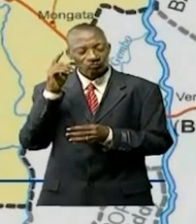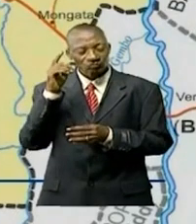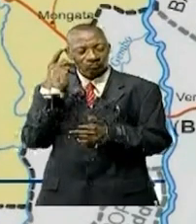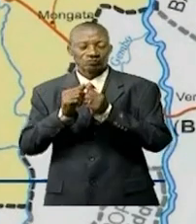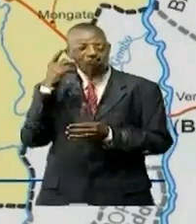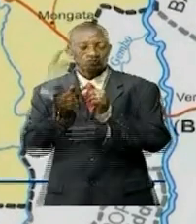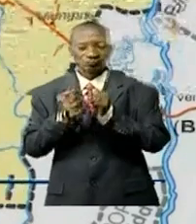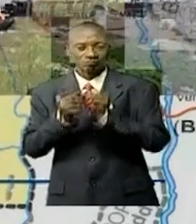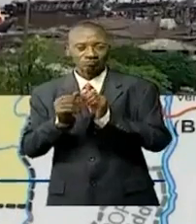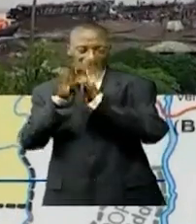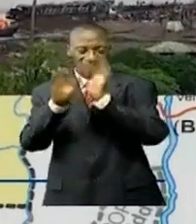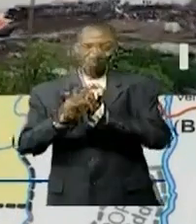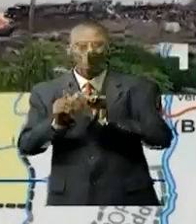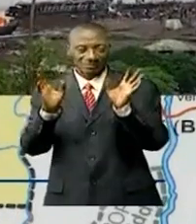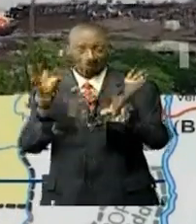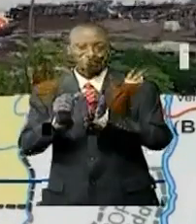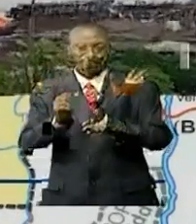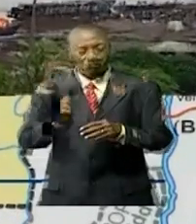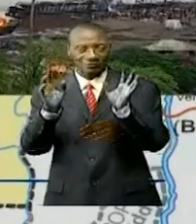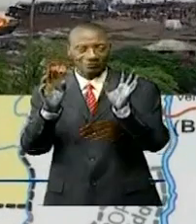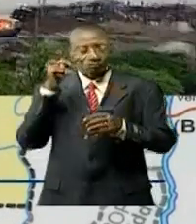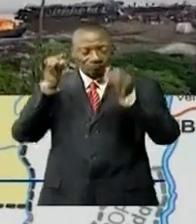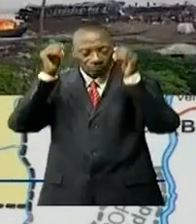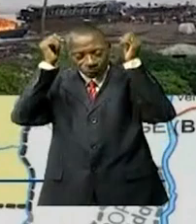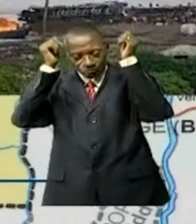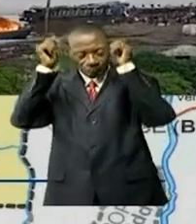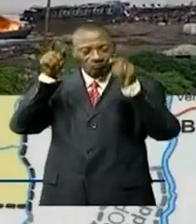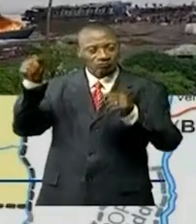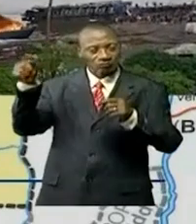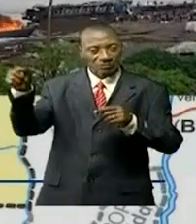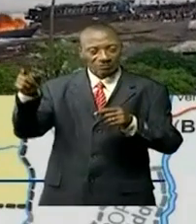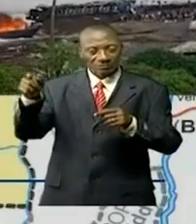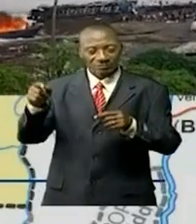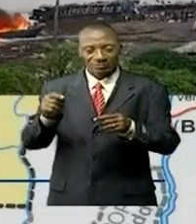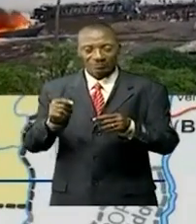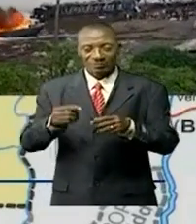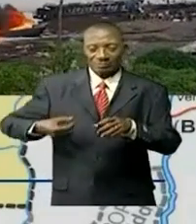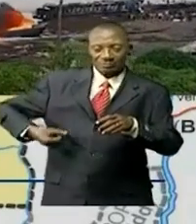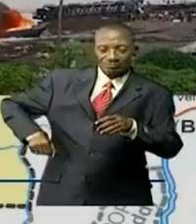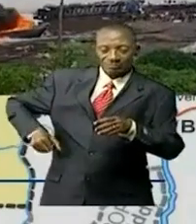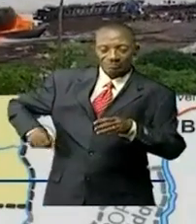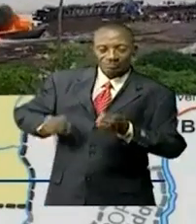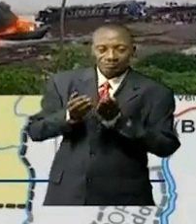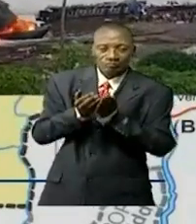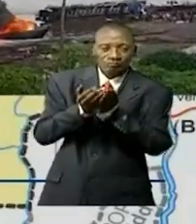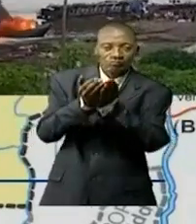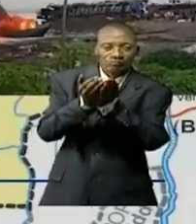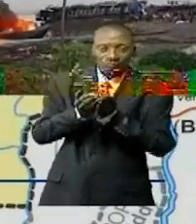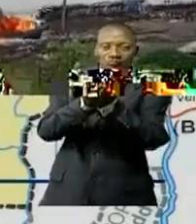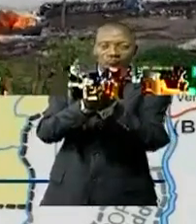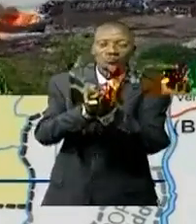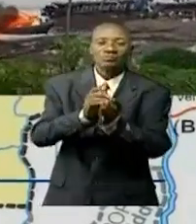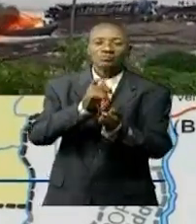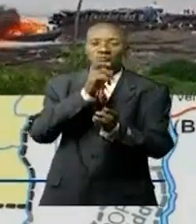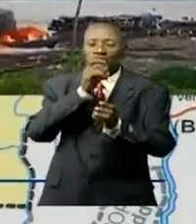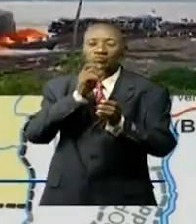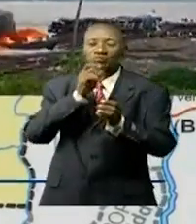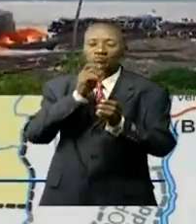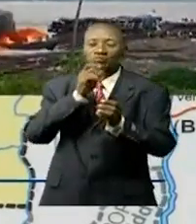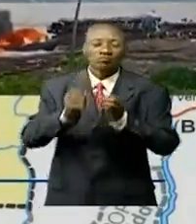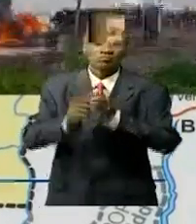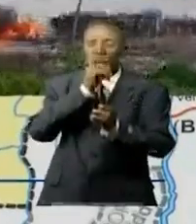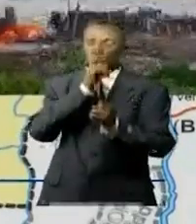du baleinière. Mmh. Quelles informations disposez-vous? Eh bien, je m'en souviens, c'est hier